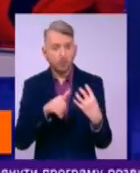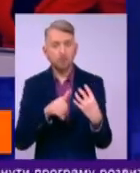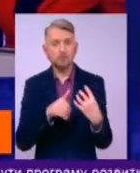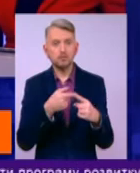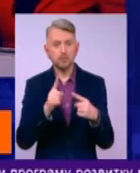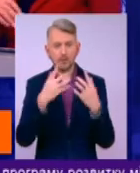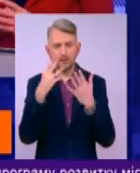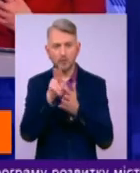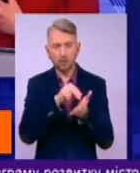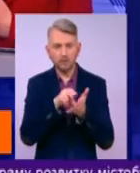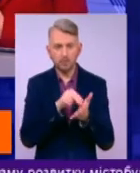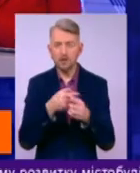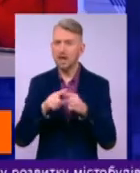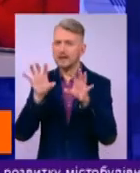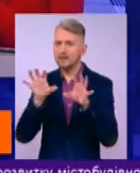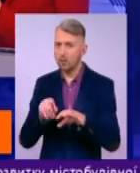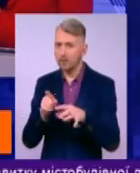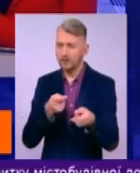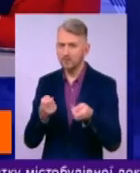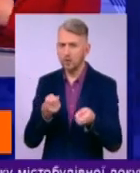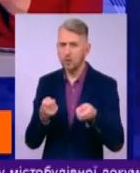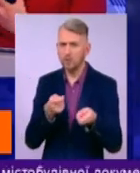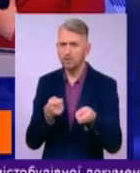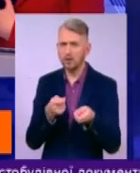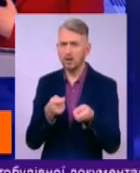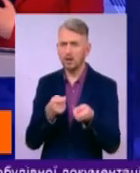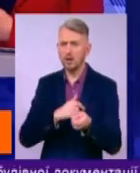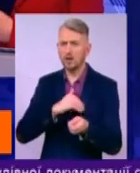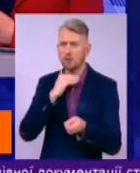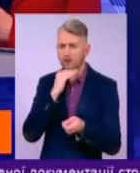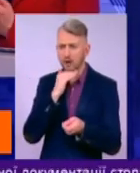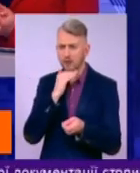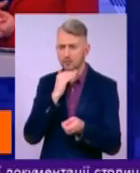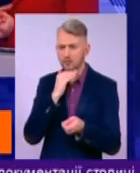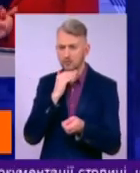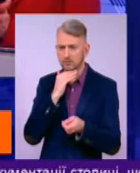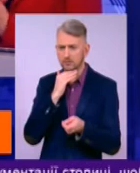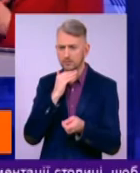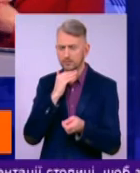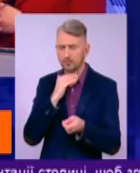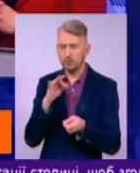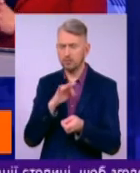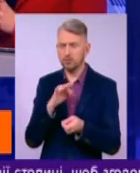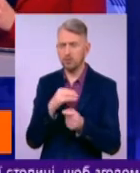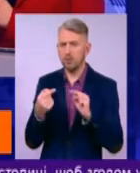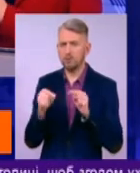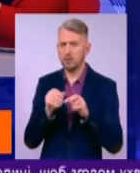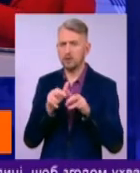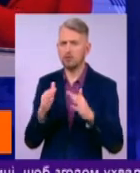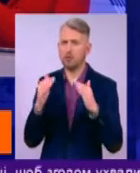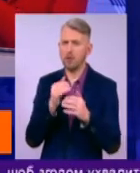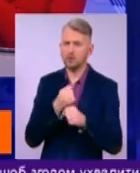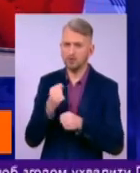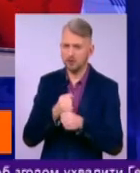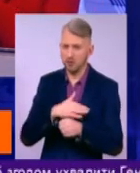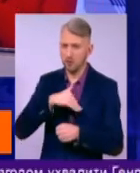Тобто потрібно дуже. А цей закон, він врегульовує в достатній мірі, який підписаний був президентом, про протидію домашньому насильству? Чи